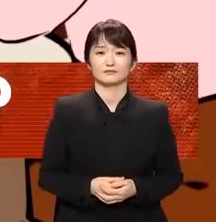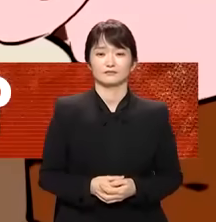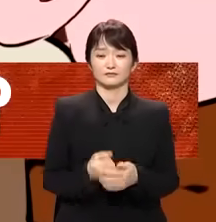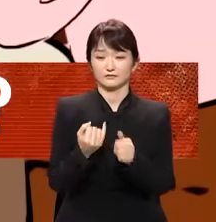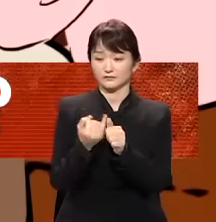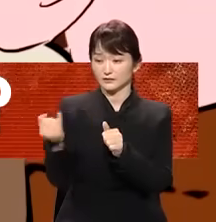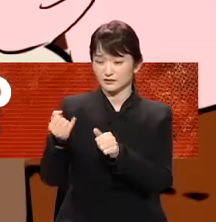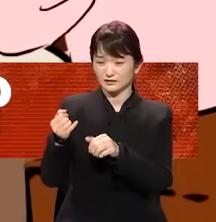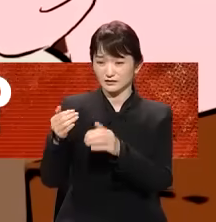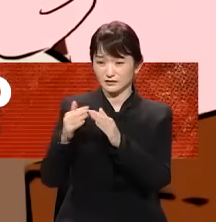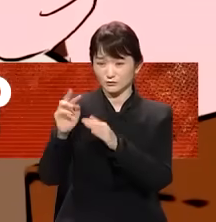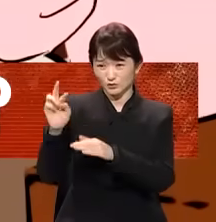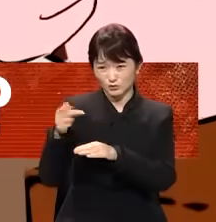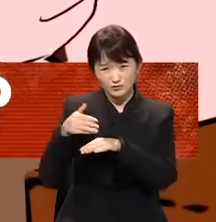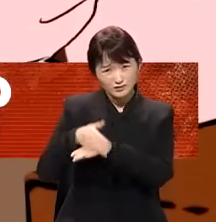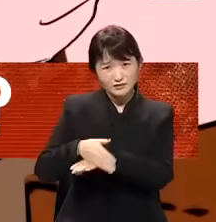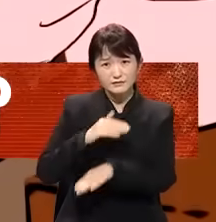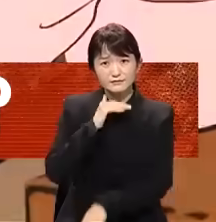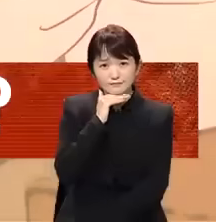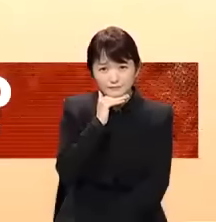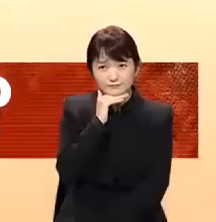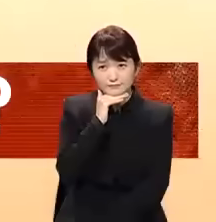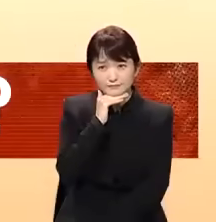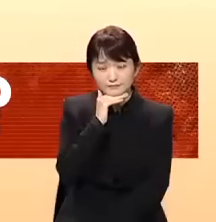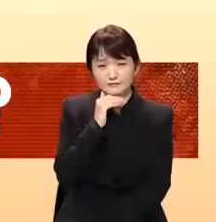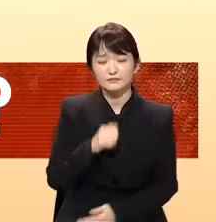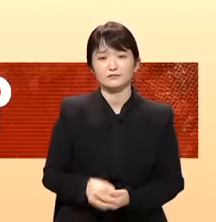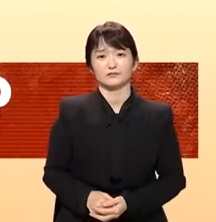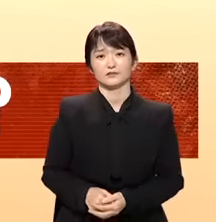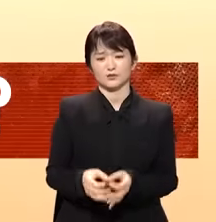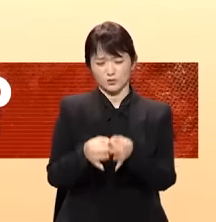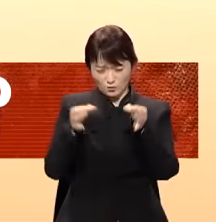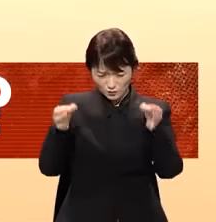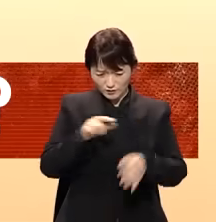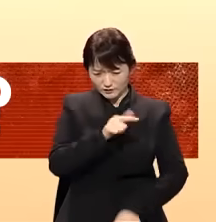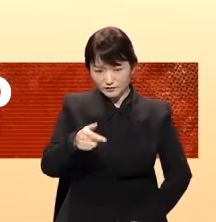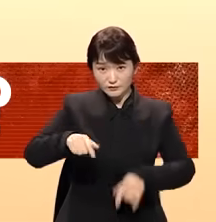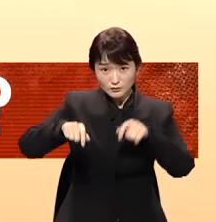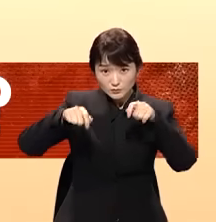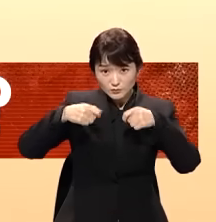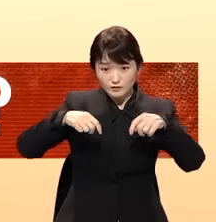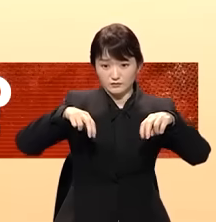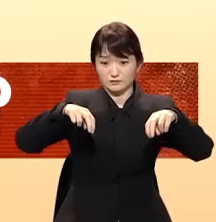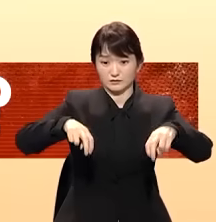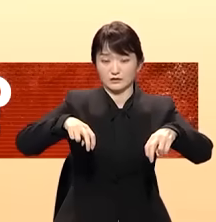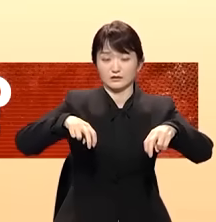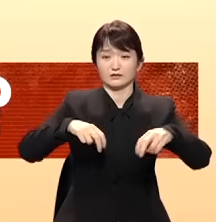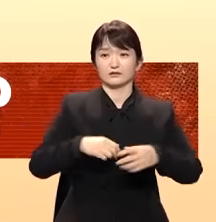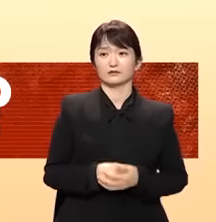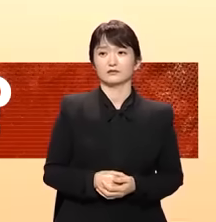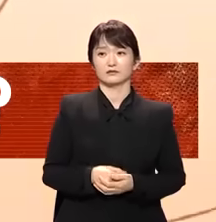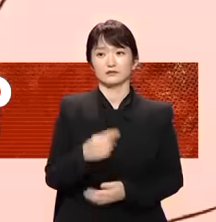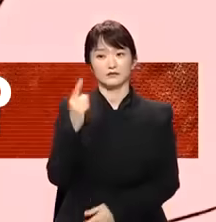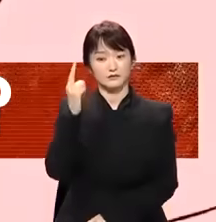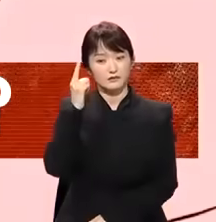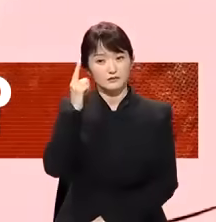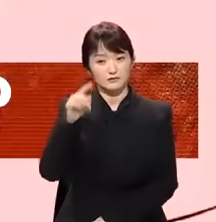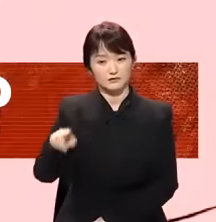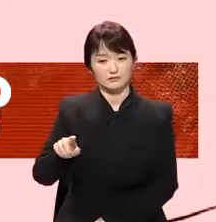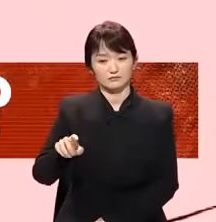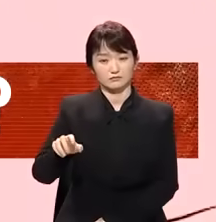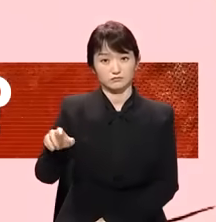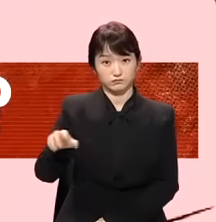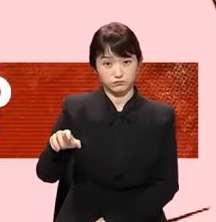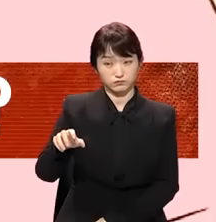늦게 퇴근했는데 그걸 기다려서 이제 같이 오랜만에 저녁을 먹으려고 딱 둘이 앉았어요 앉았어 근데 핸드폰이 삐링 울립니다